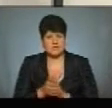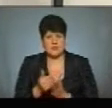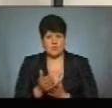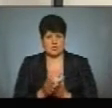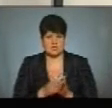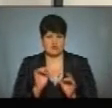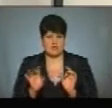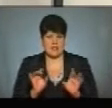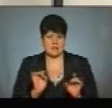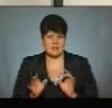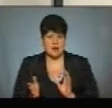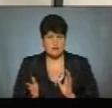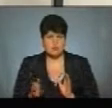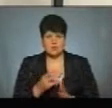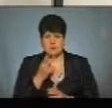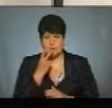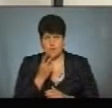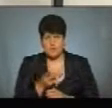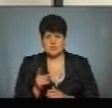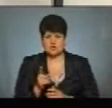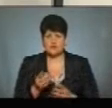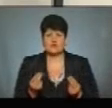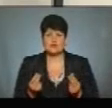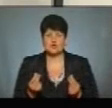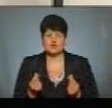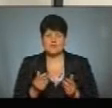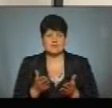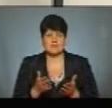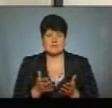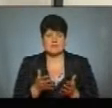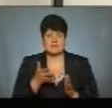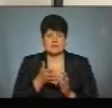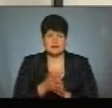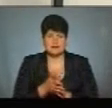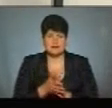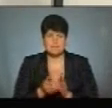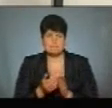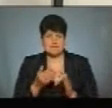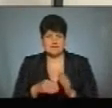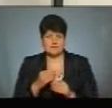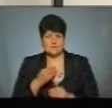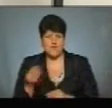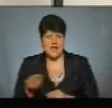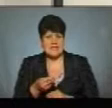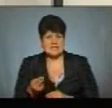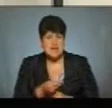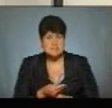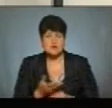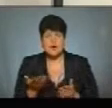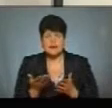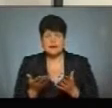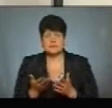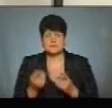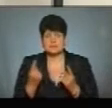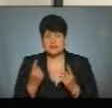політичну рекламу. Тобто ми побачили, що фінансування не йде на передбачення, передвиборчу агітацію як таку. Але